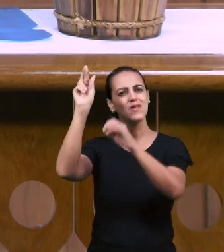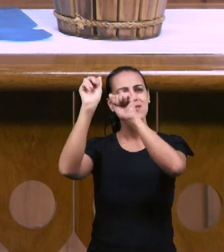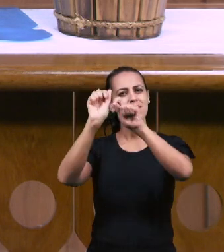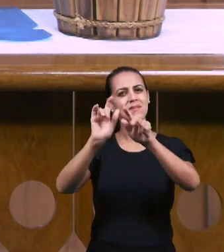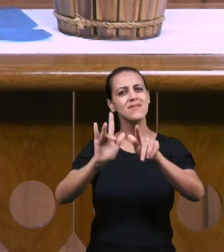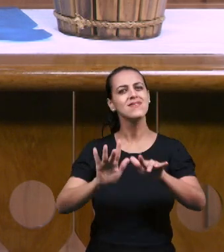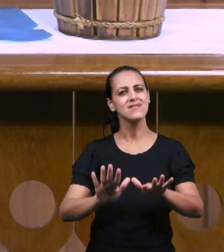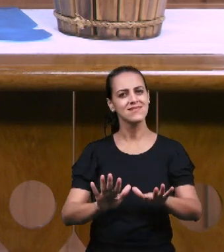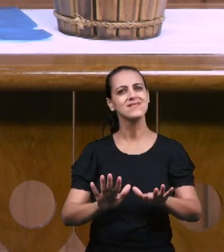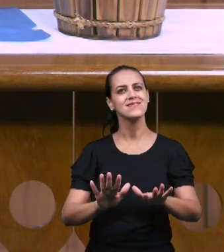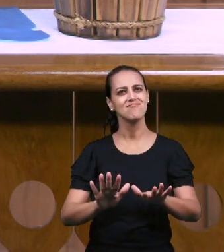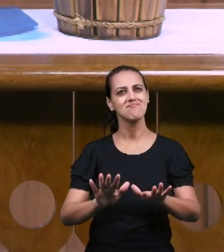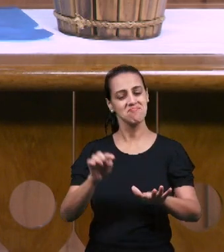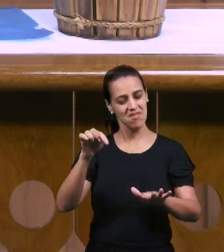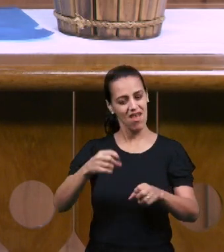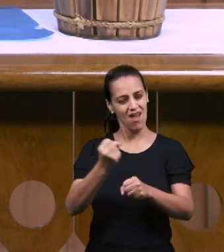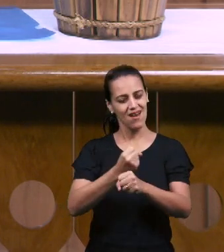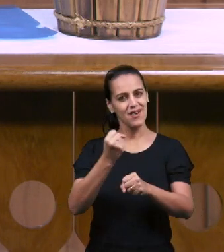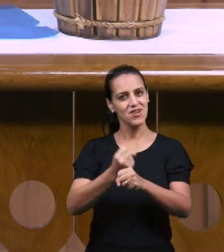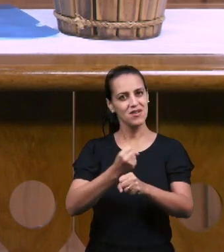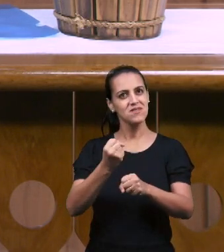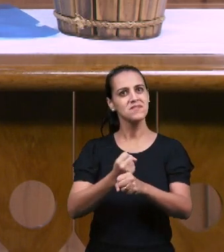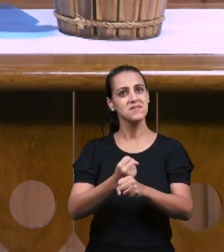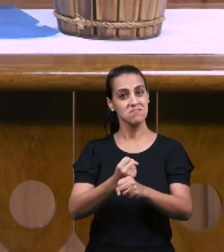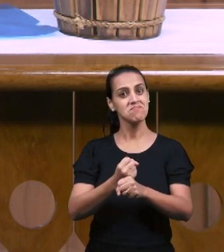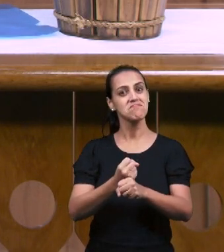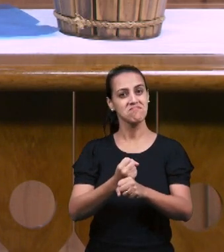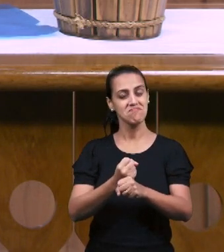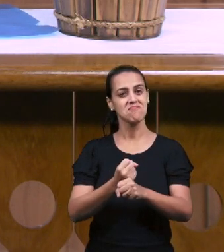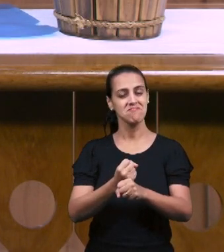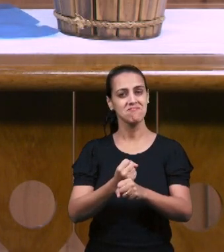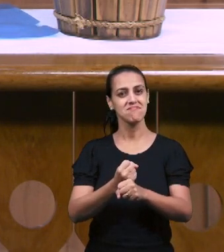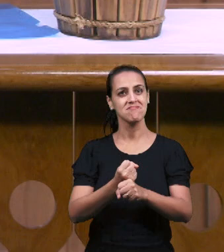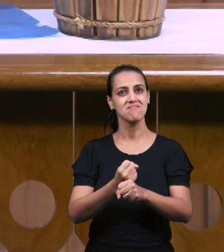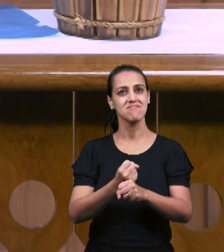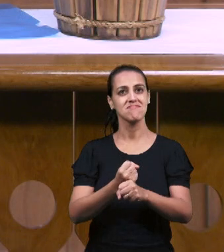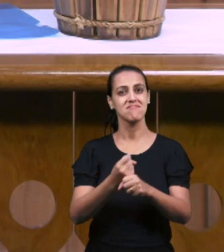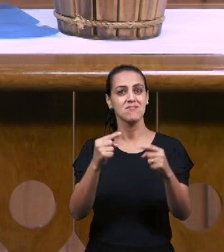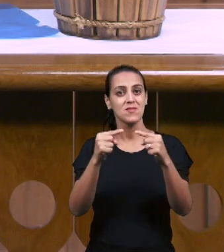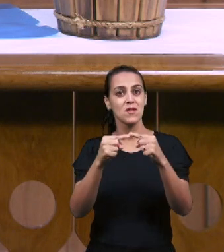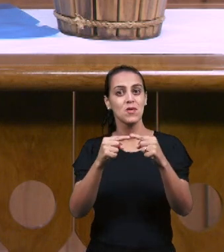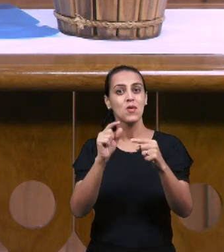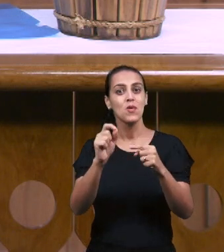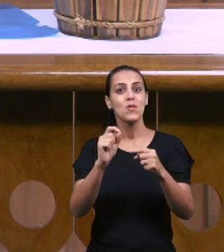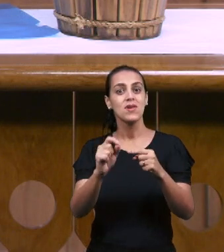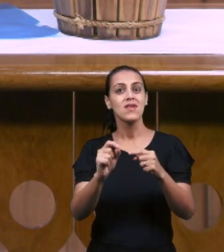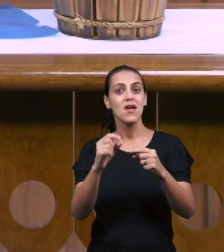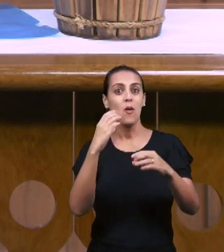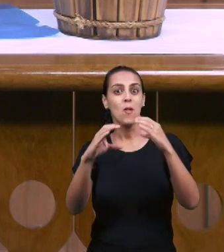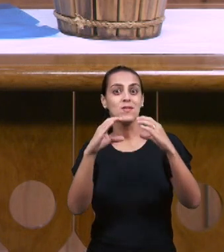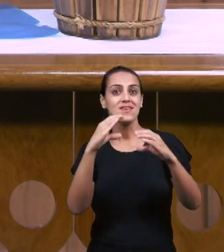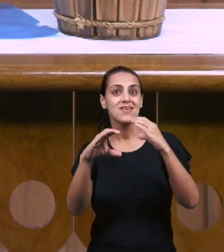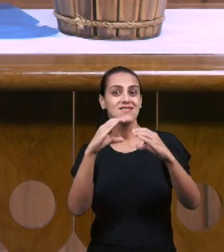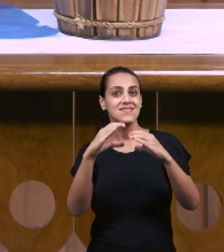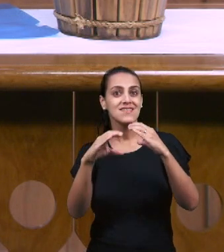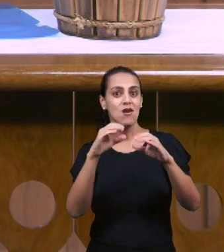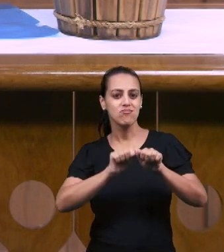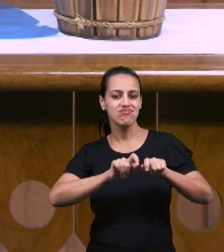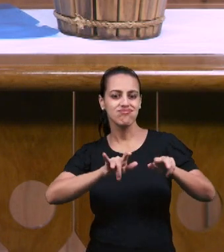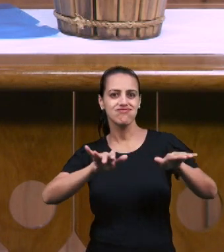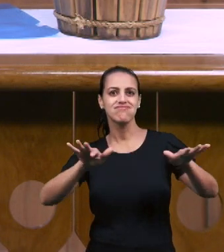donnée à cette œuvre par rapport à notre moyen de communication qui est